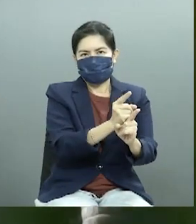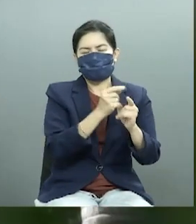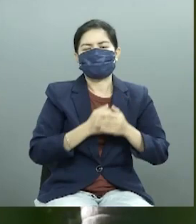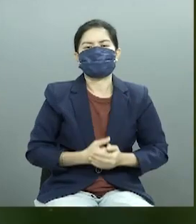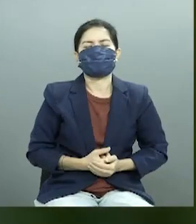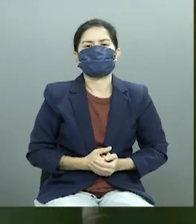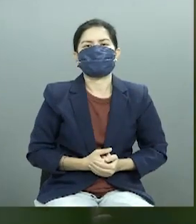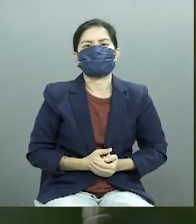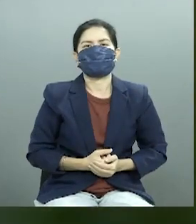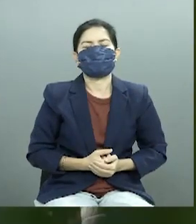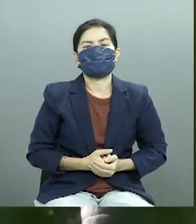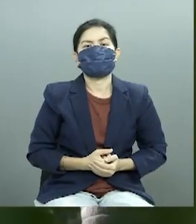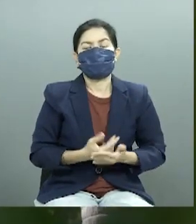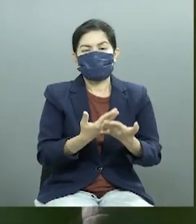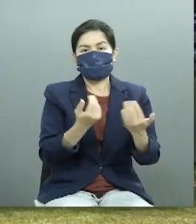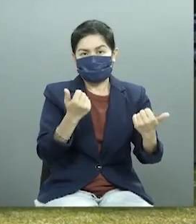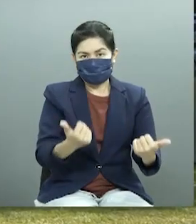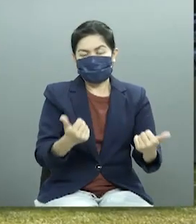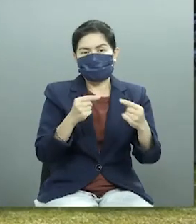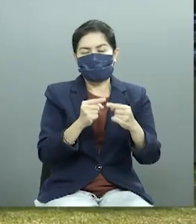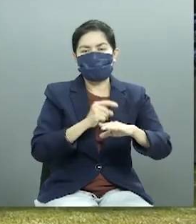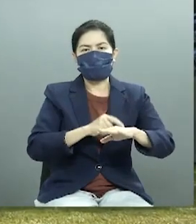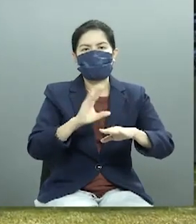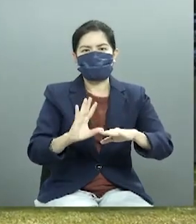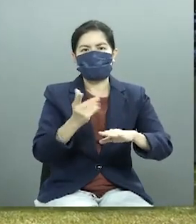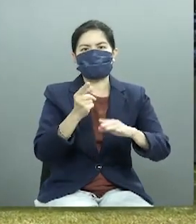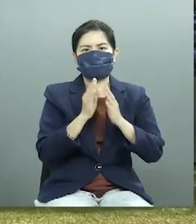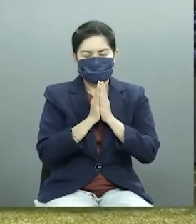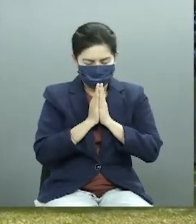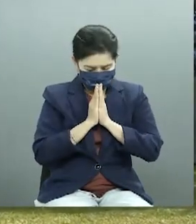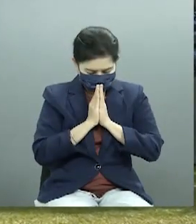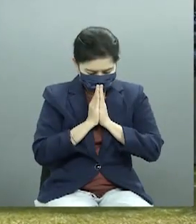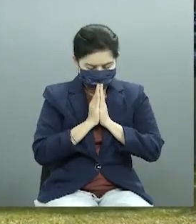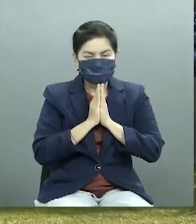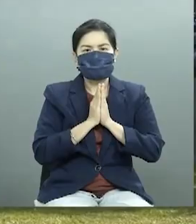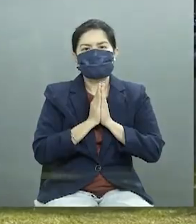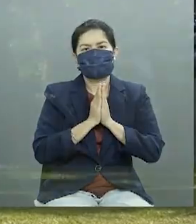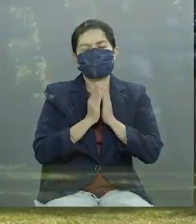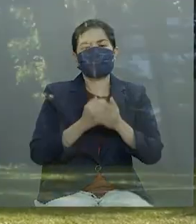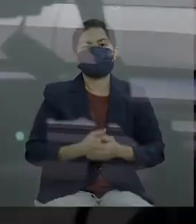open thaipbs@thaipbs.or.th สำหรับวันนี้หมดเวลาลงแล้วสวัสดีครับ